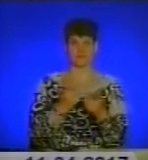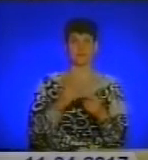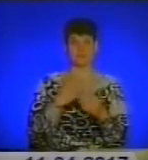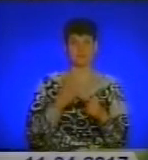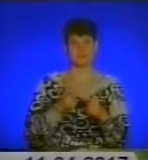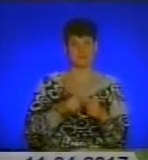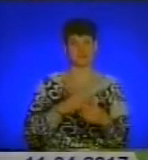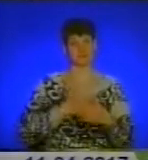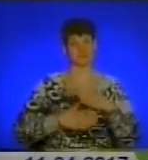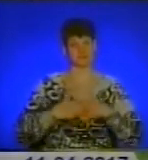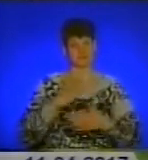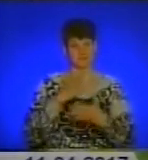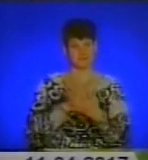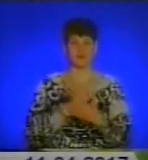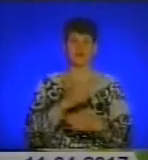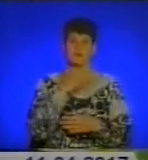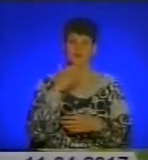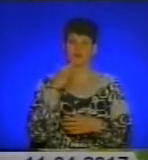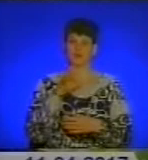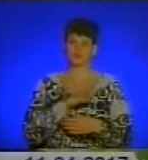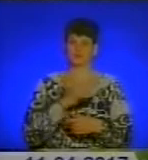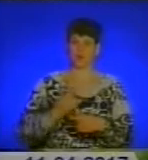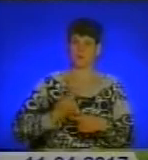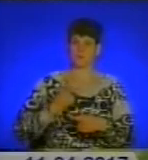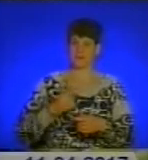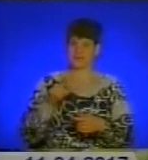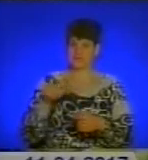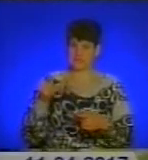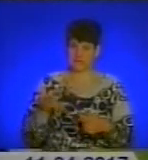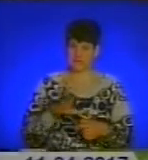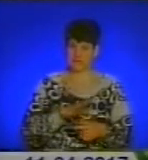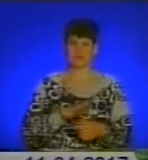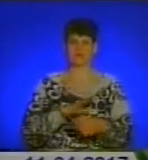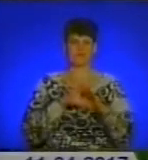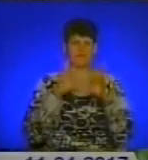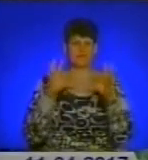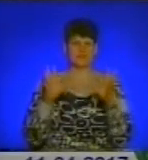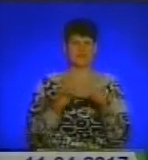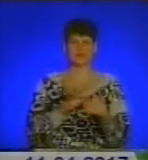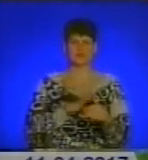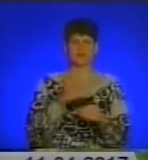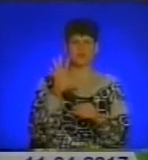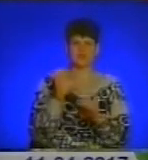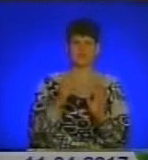радувати. Було багато дуже майстрів представлено, причому там взагалі